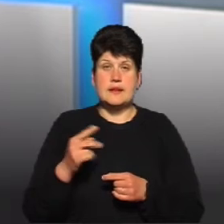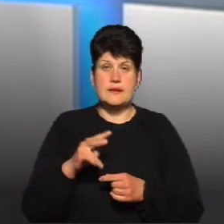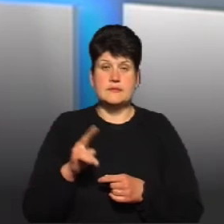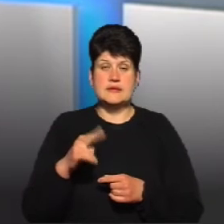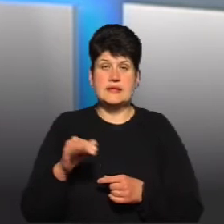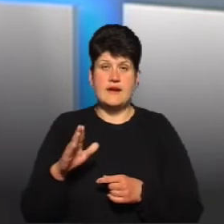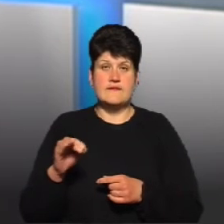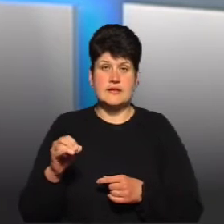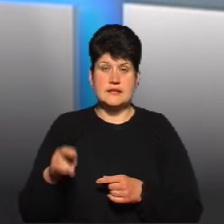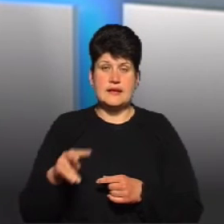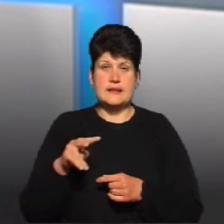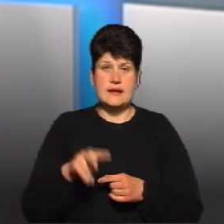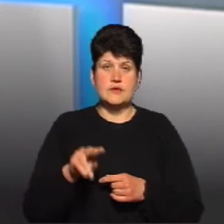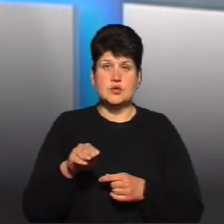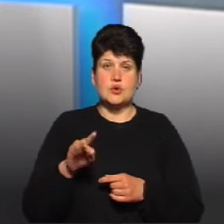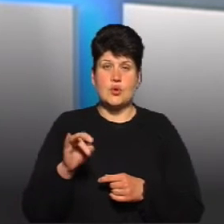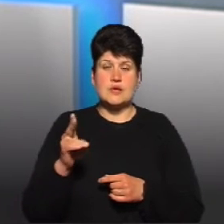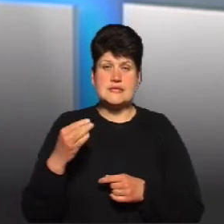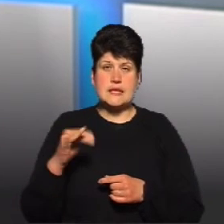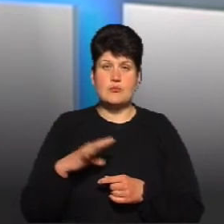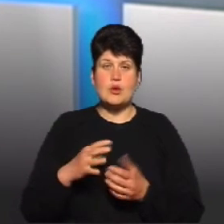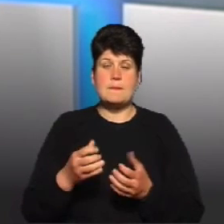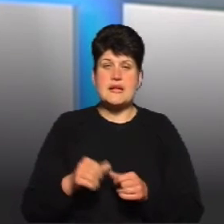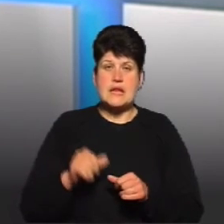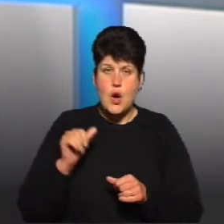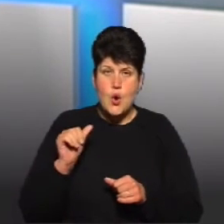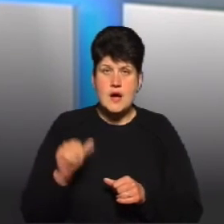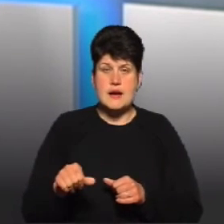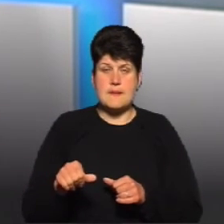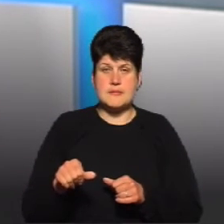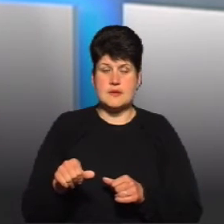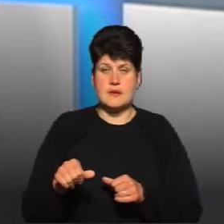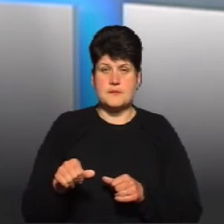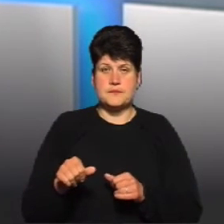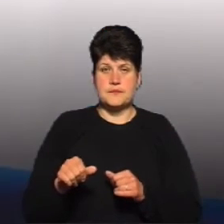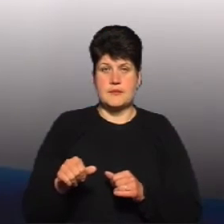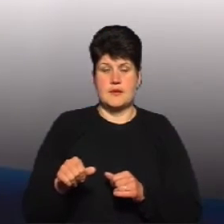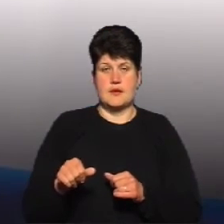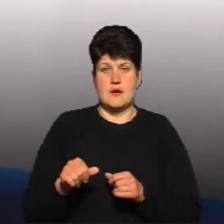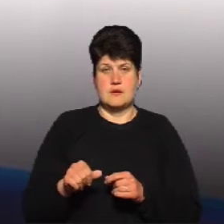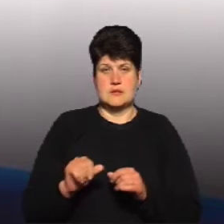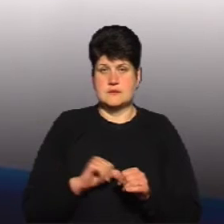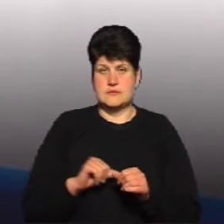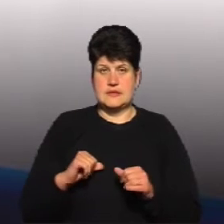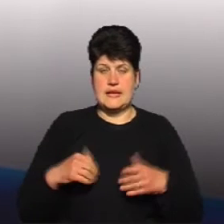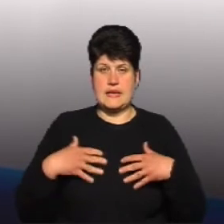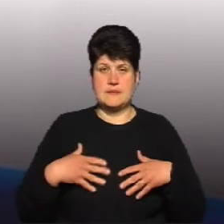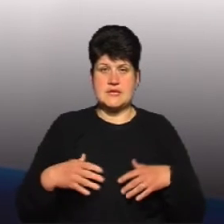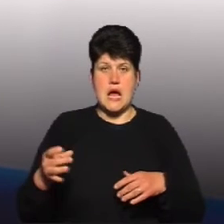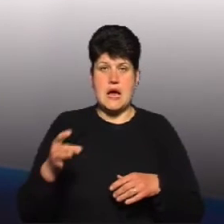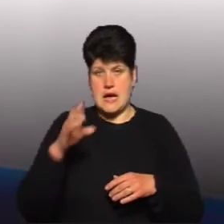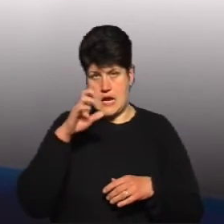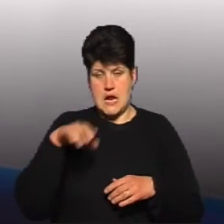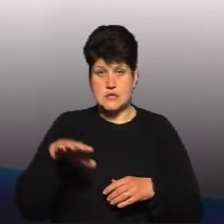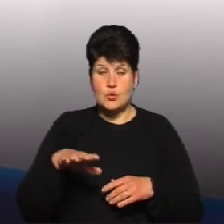Лев Троцький, була прийнята окрема автономна та Кримська Республіка? Але все ж таки, щоб